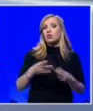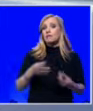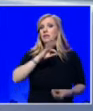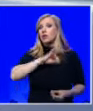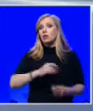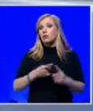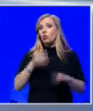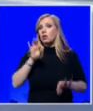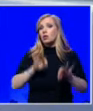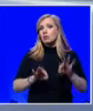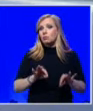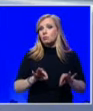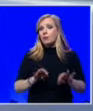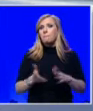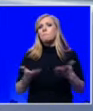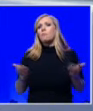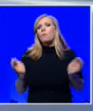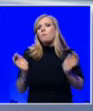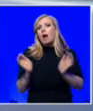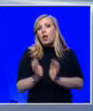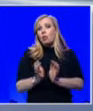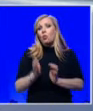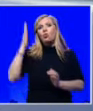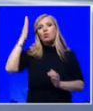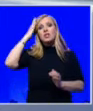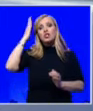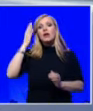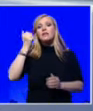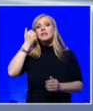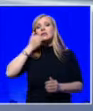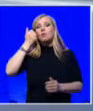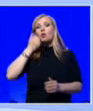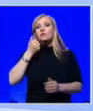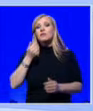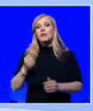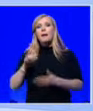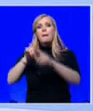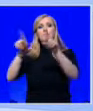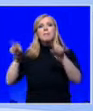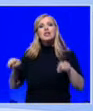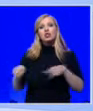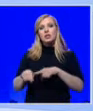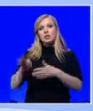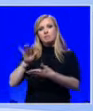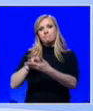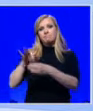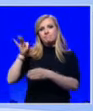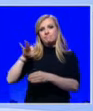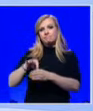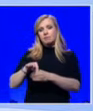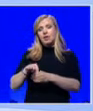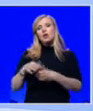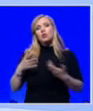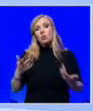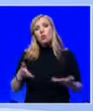изборите. Много по-малко държави използват машини за гласуване. Но да предположим, че и тази